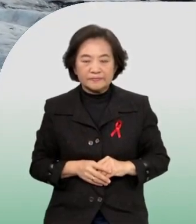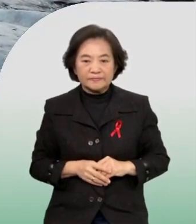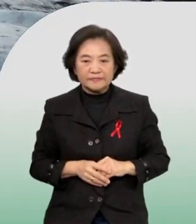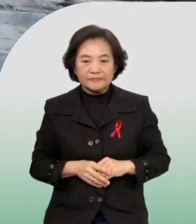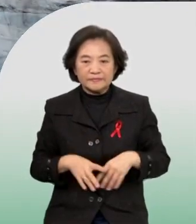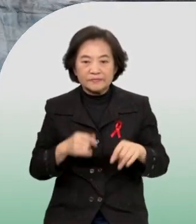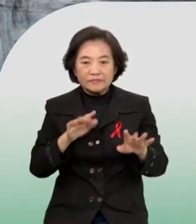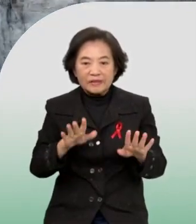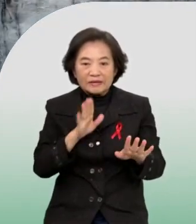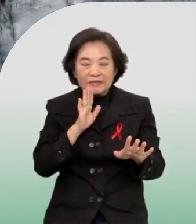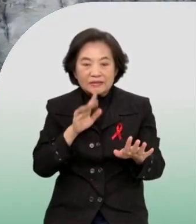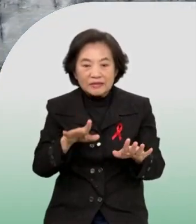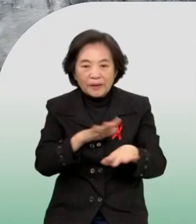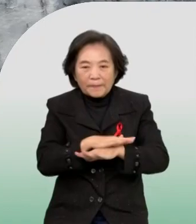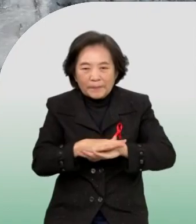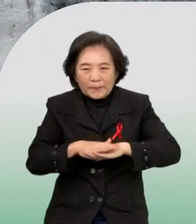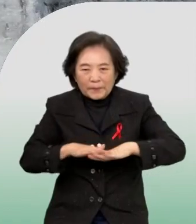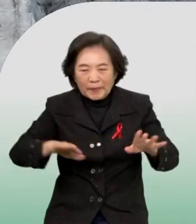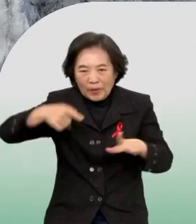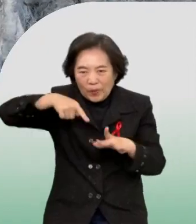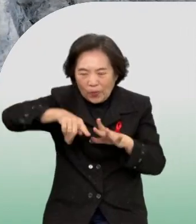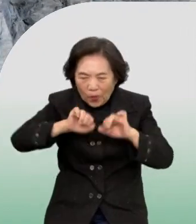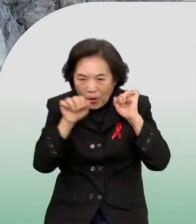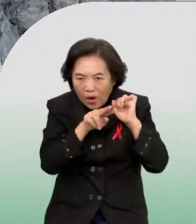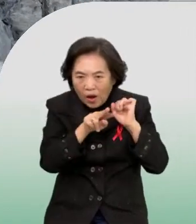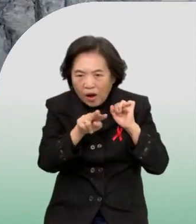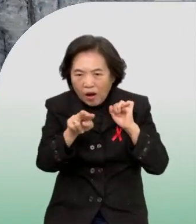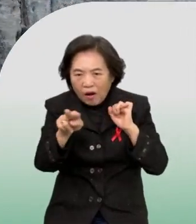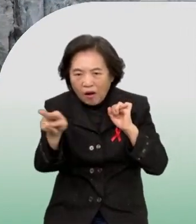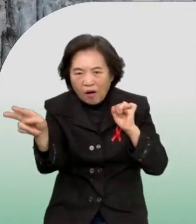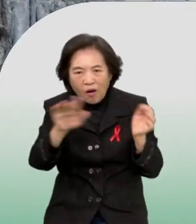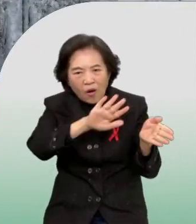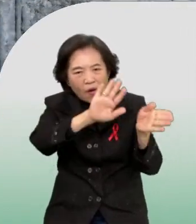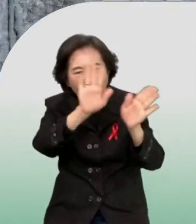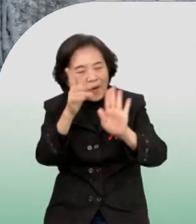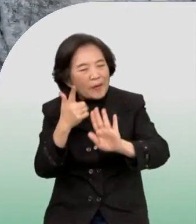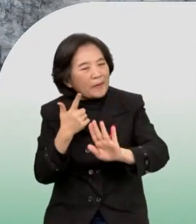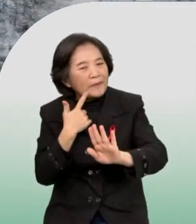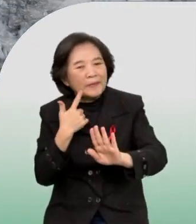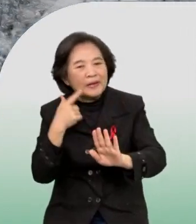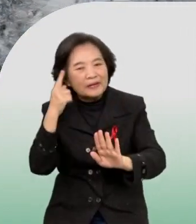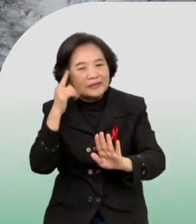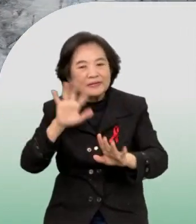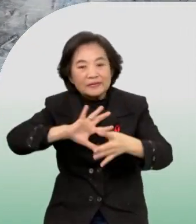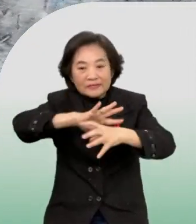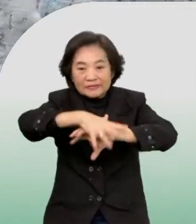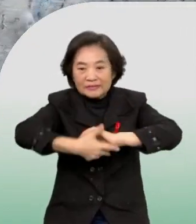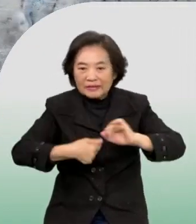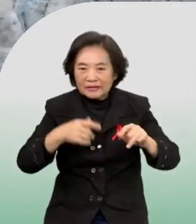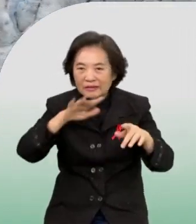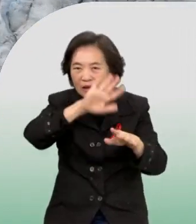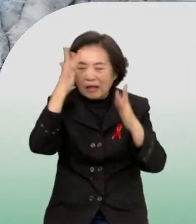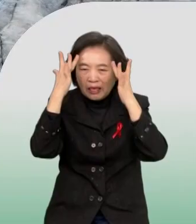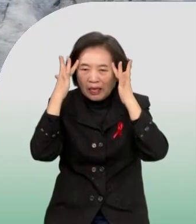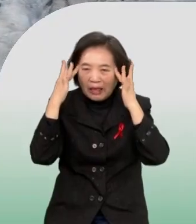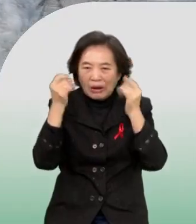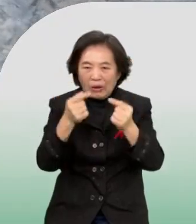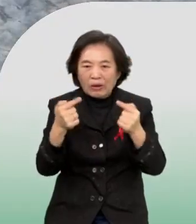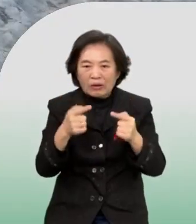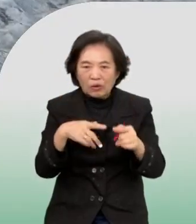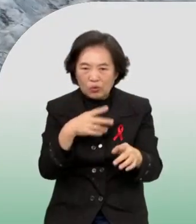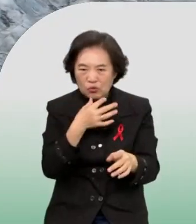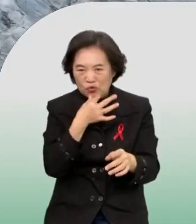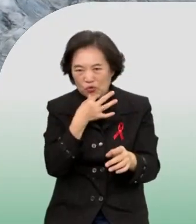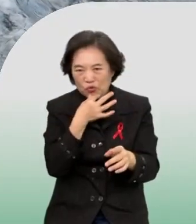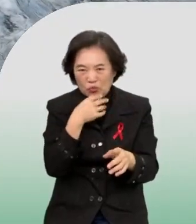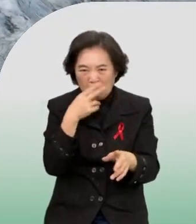天闊地闊就點淺，暗夢泛界冰川風景，同面對全球暖化的威脅之下，本人知道